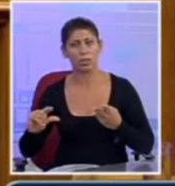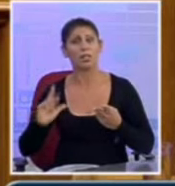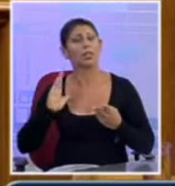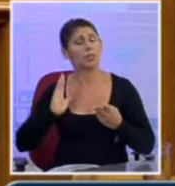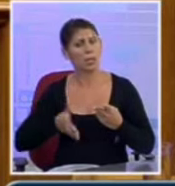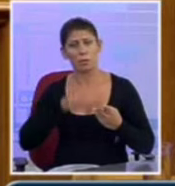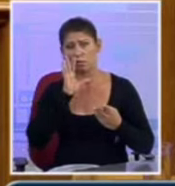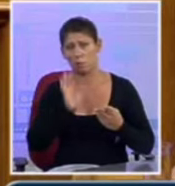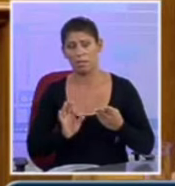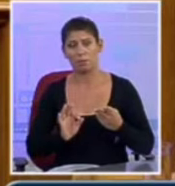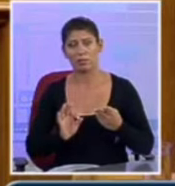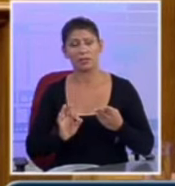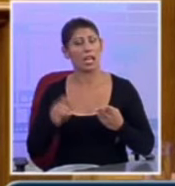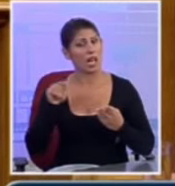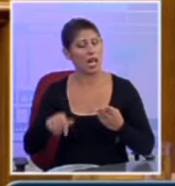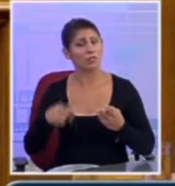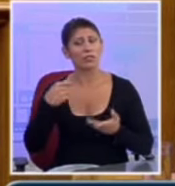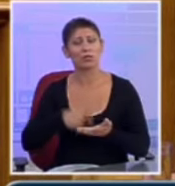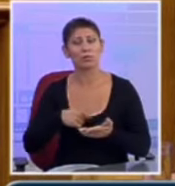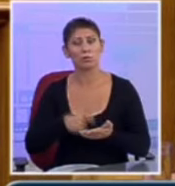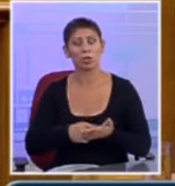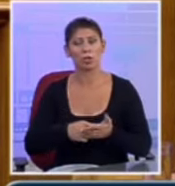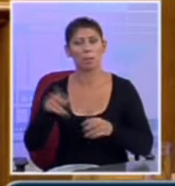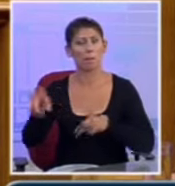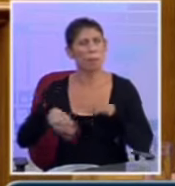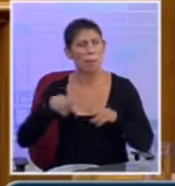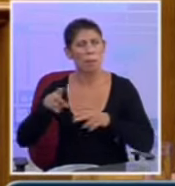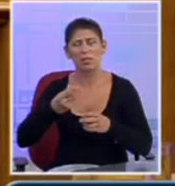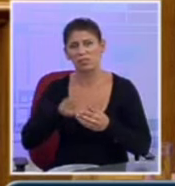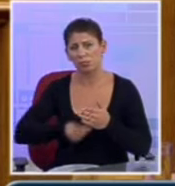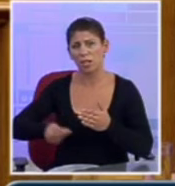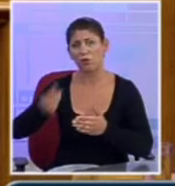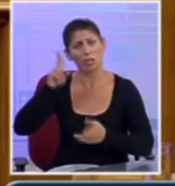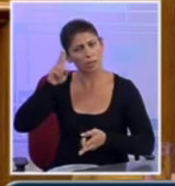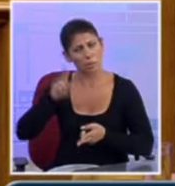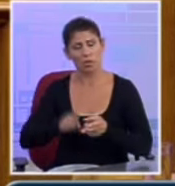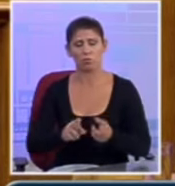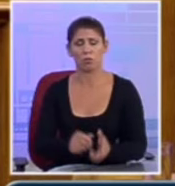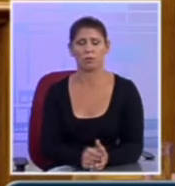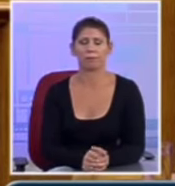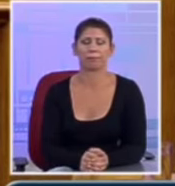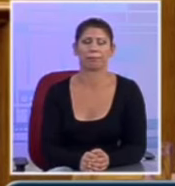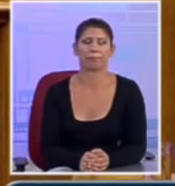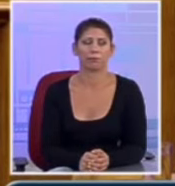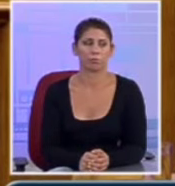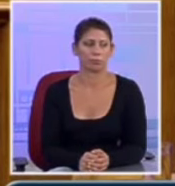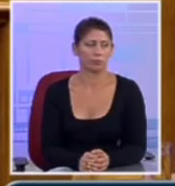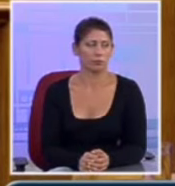μπορέσουμε πραγματικά αυτή τη φορολογική λέραπα να την μειώσουμε.